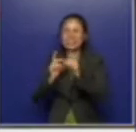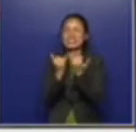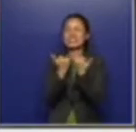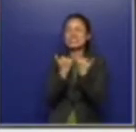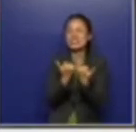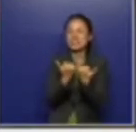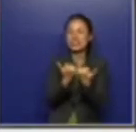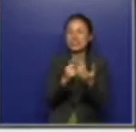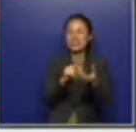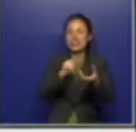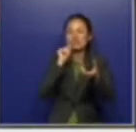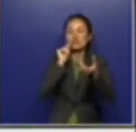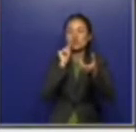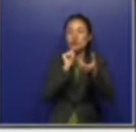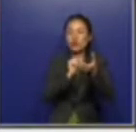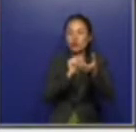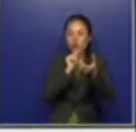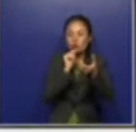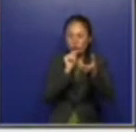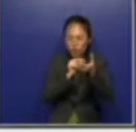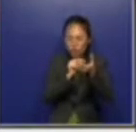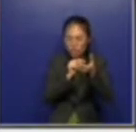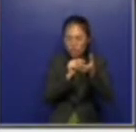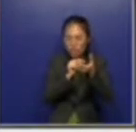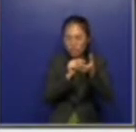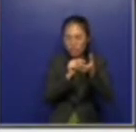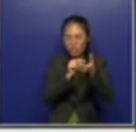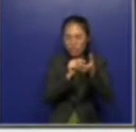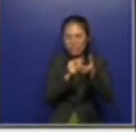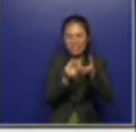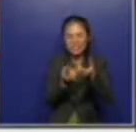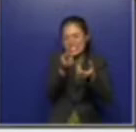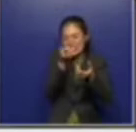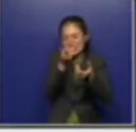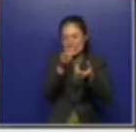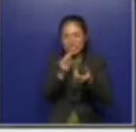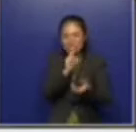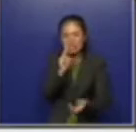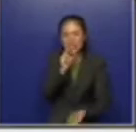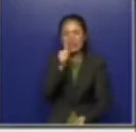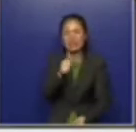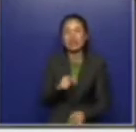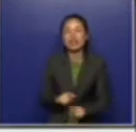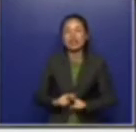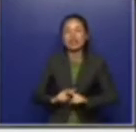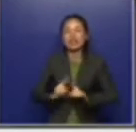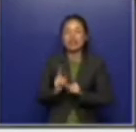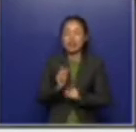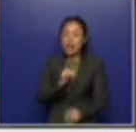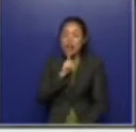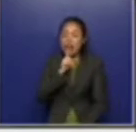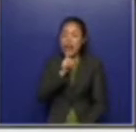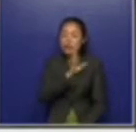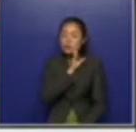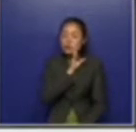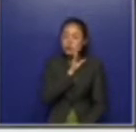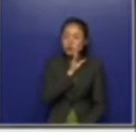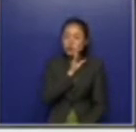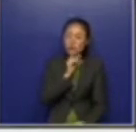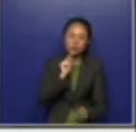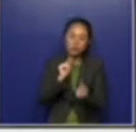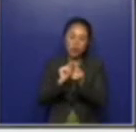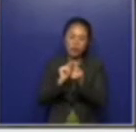ใช้กดครับที่เราเรียกว่าสังเคราะห์ความถี่คำถามคือตั้งแต่เลยความถี่ของการบิน137เมกะ